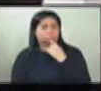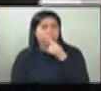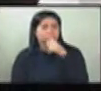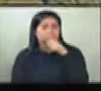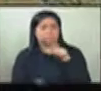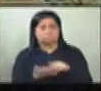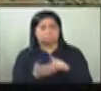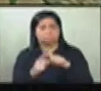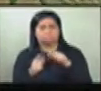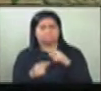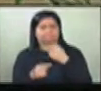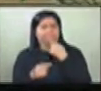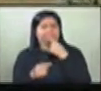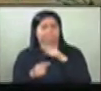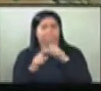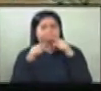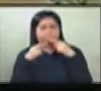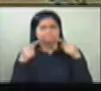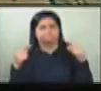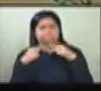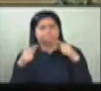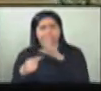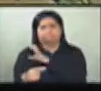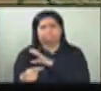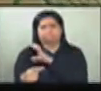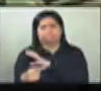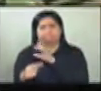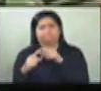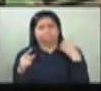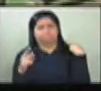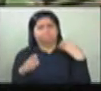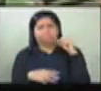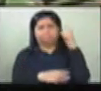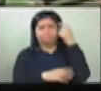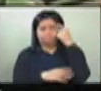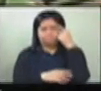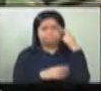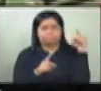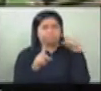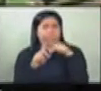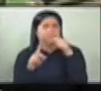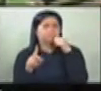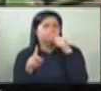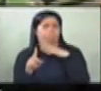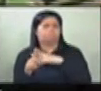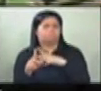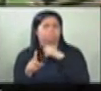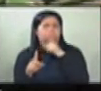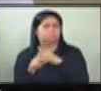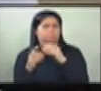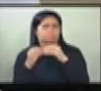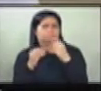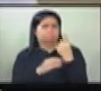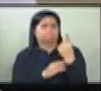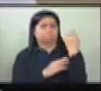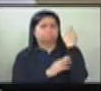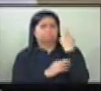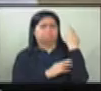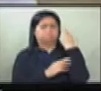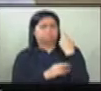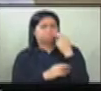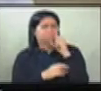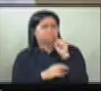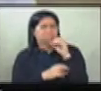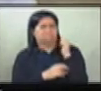liham, ang malisyosong mga pahayag at pag-uugali ng mga opisyal ng gobyerno tungo sa mga kababaihan ang pangunahing rason daw